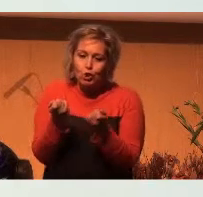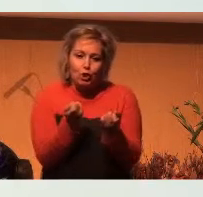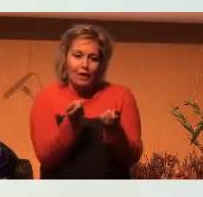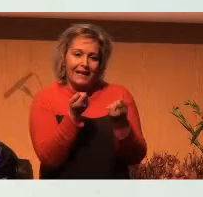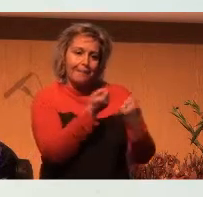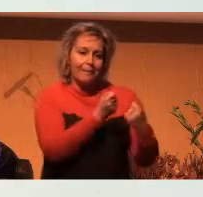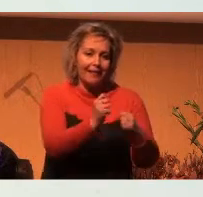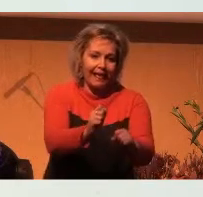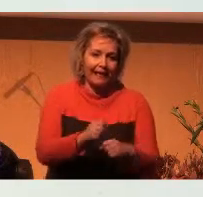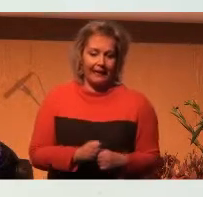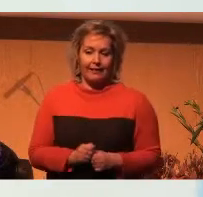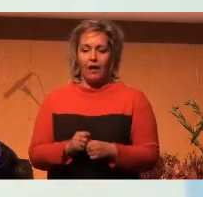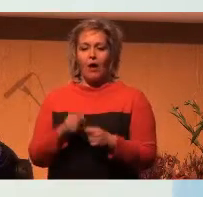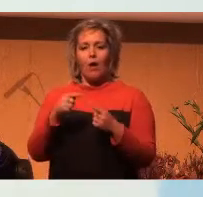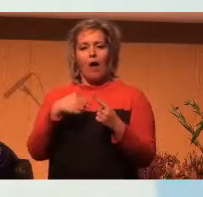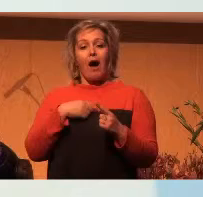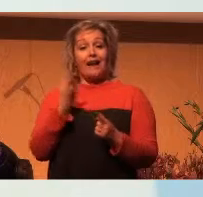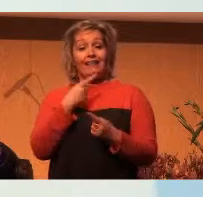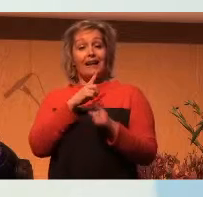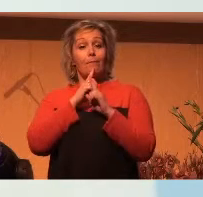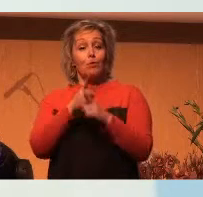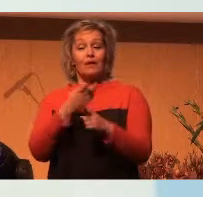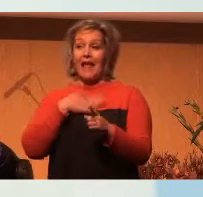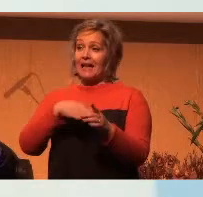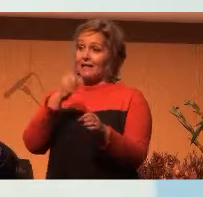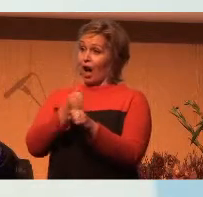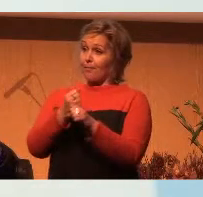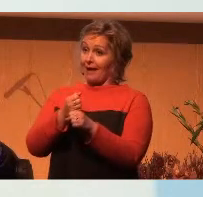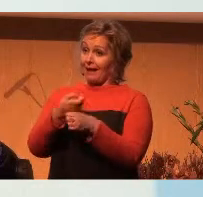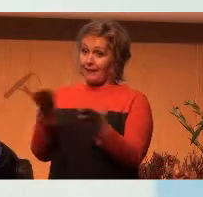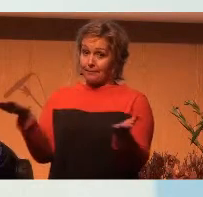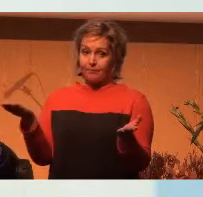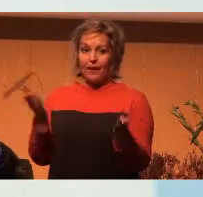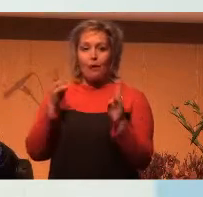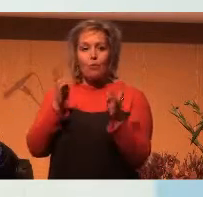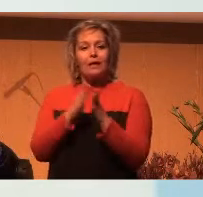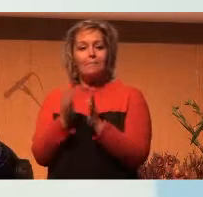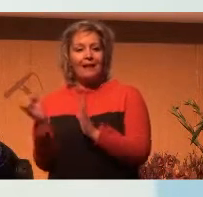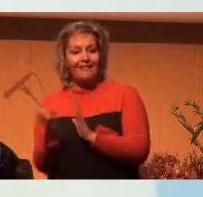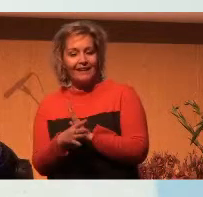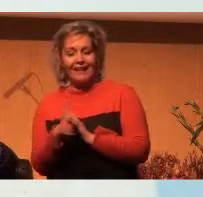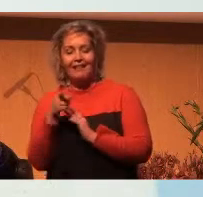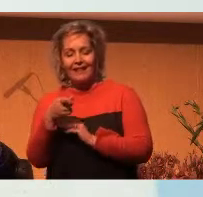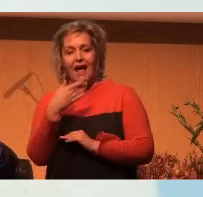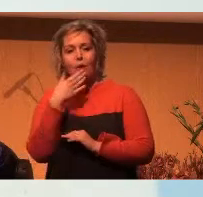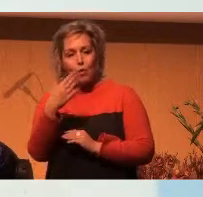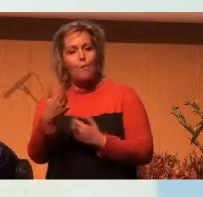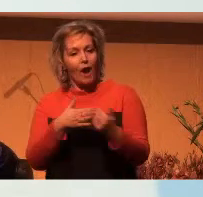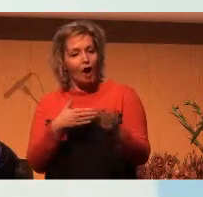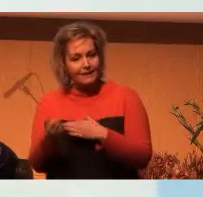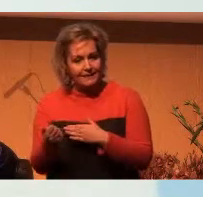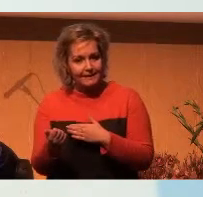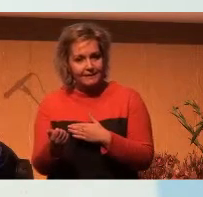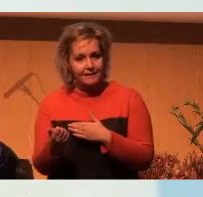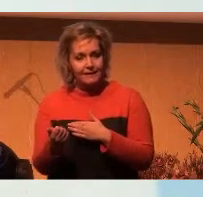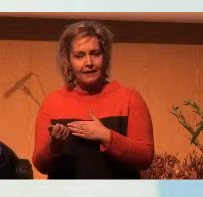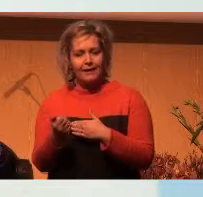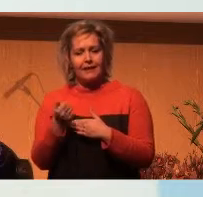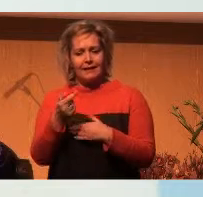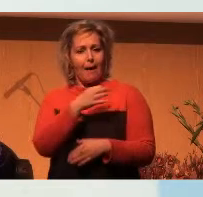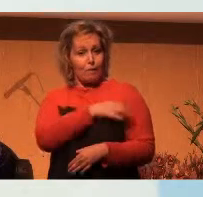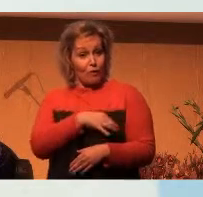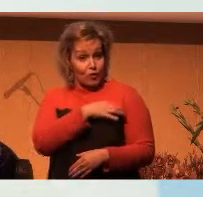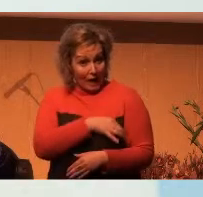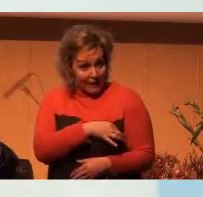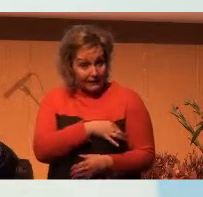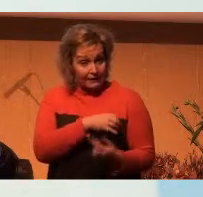implementeringen. Så har jeg et budskap til helsearbeiderne. Brukermedvirkning er god praksis. Det er